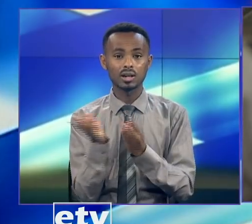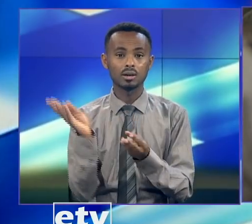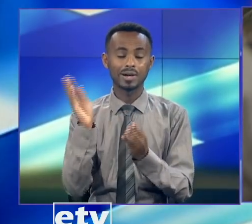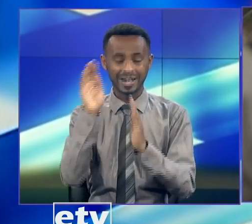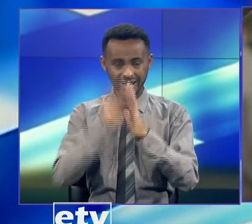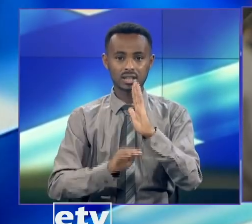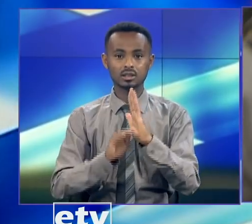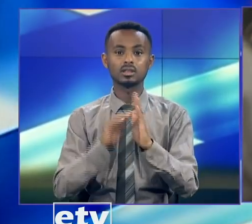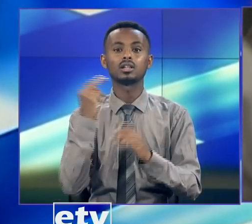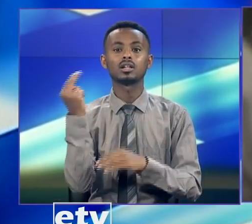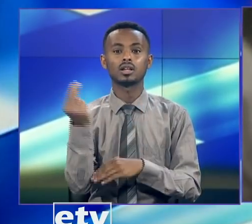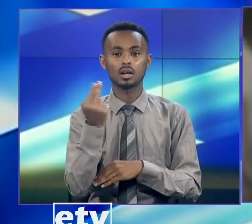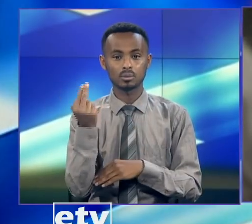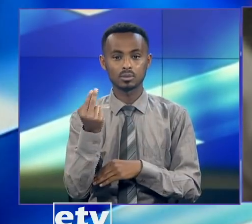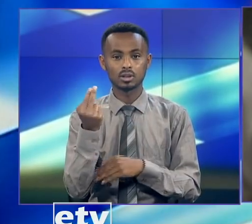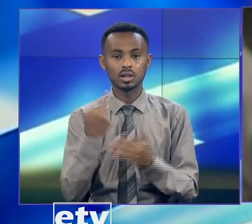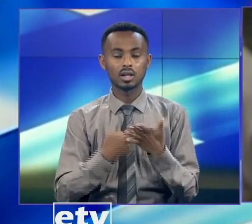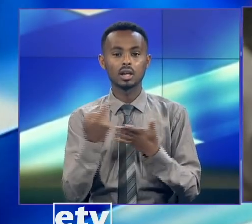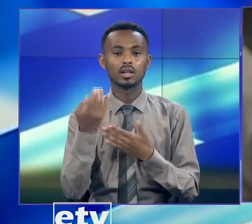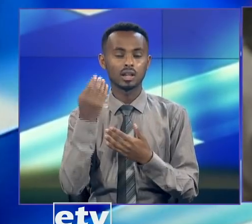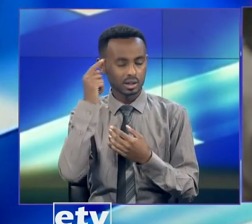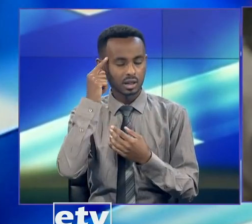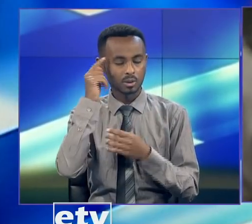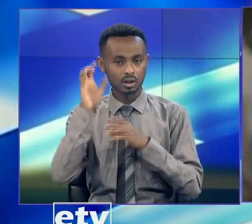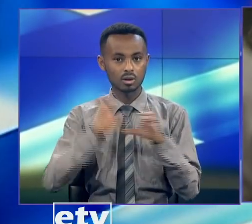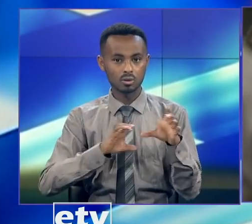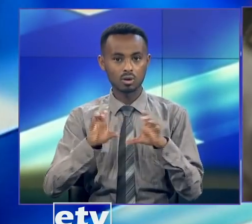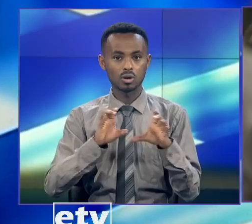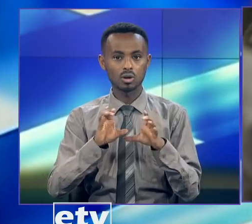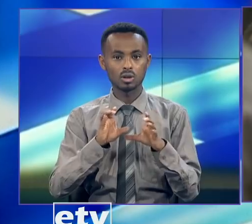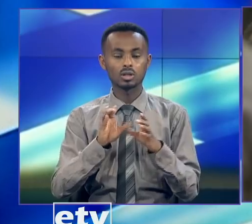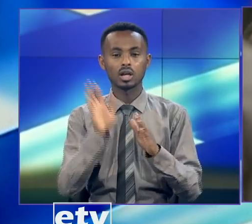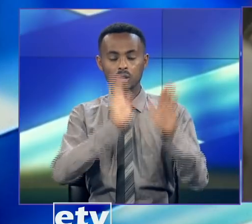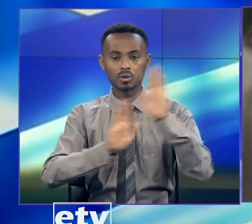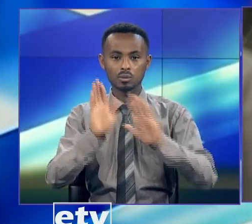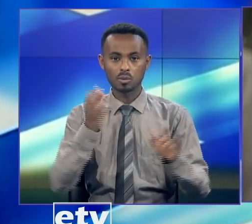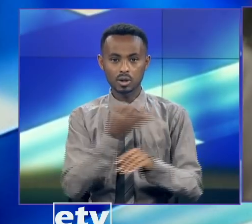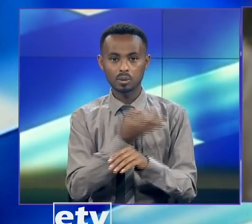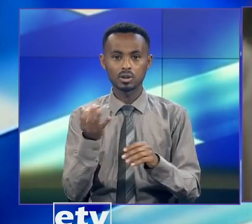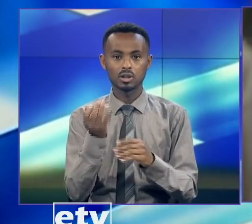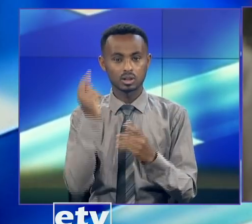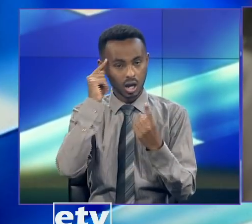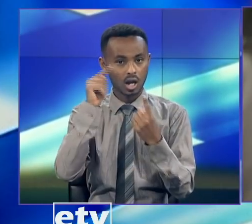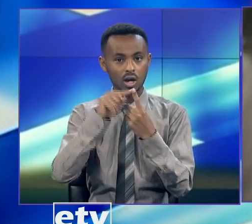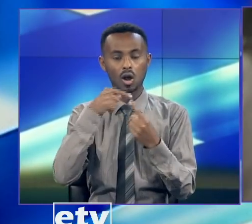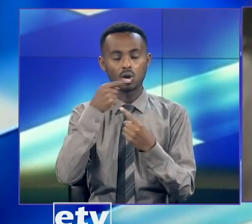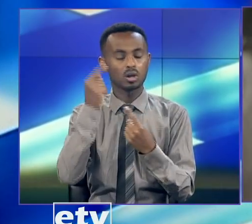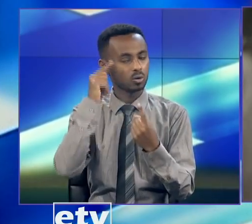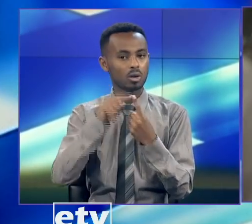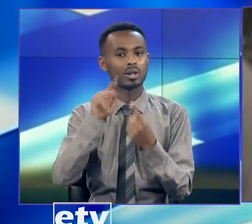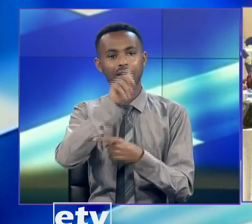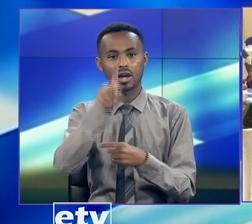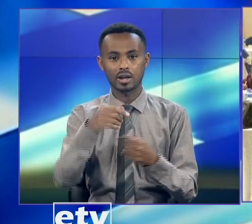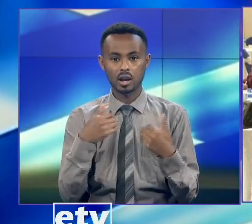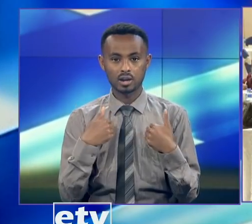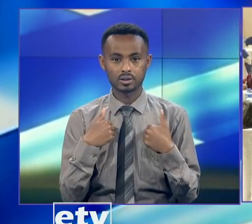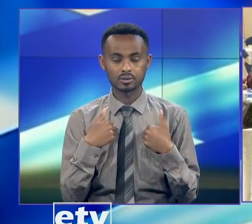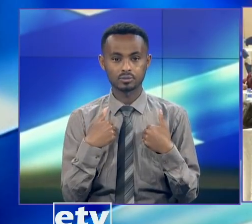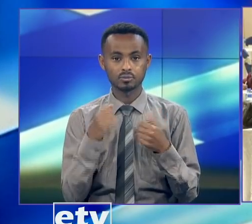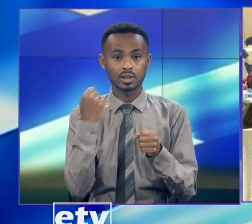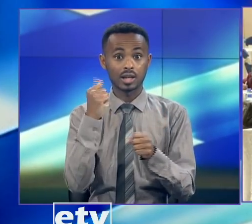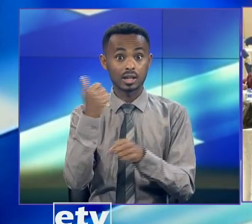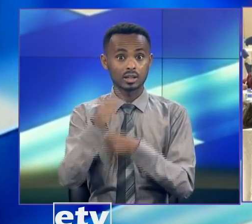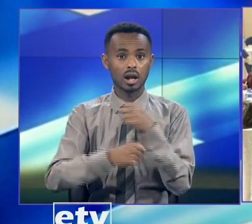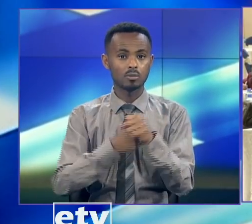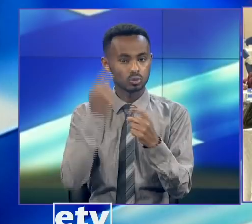ለመቀነስ እንድንጠቀም ይህን ታሳቢ ተደርጎ ተገምግሞ በደንብ ታቅዷል ወይ እቅዱ የሚል ጥያቄ አለኝ። የአስር